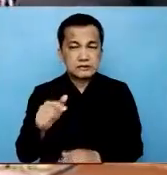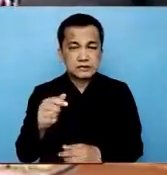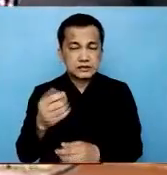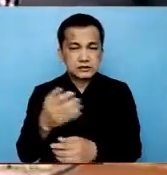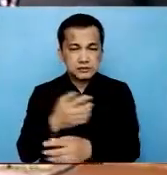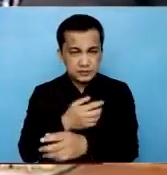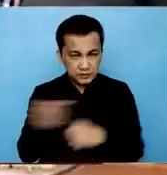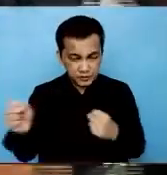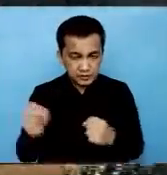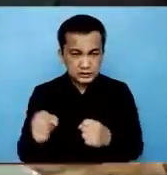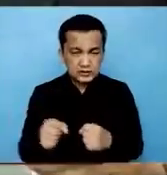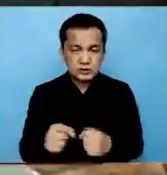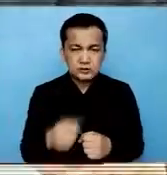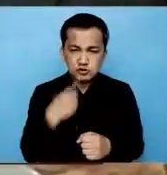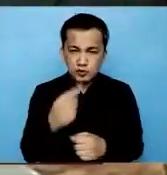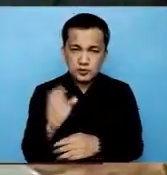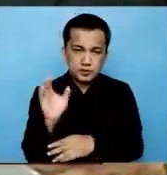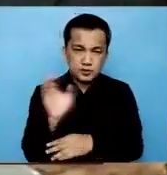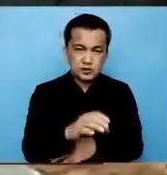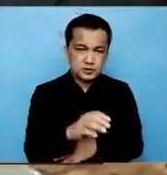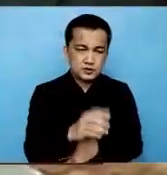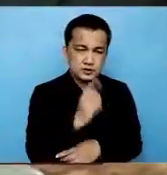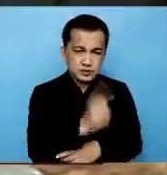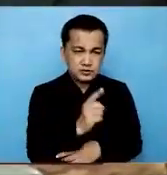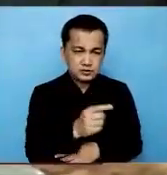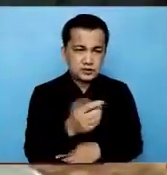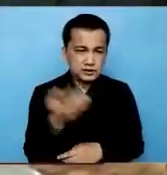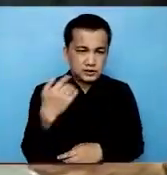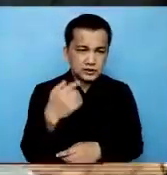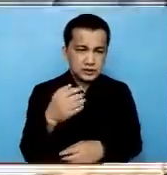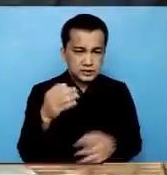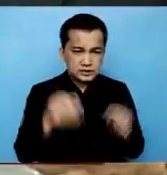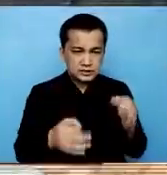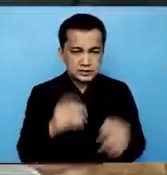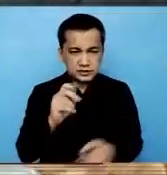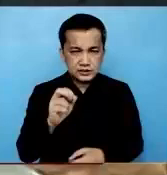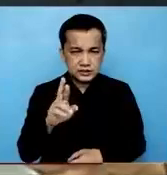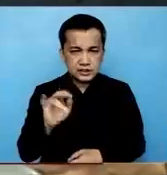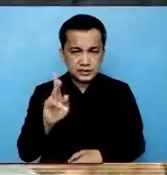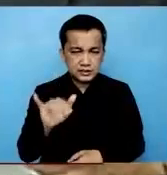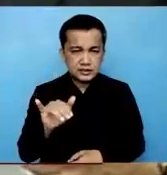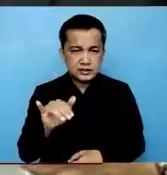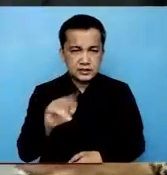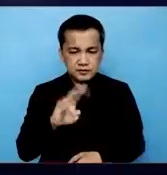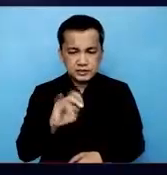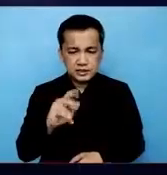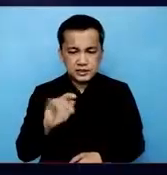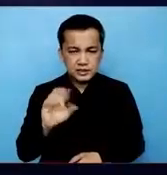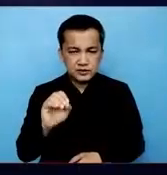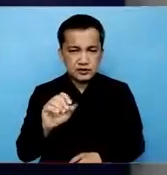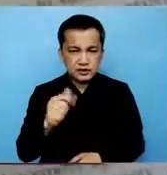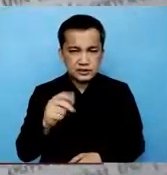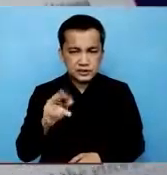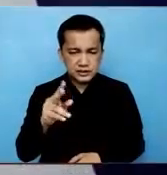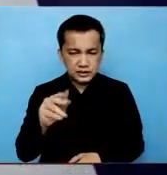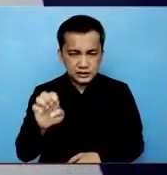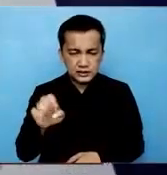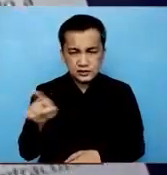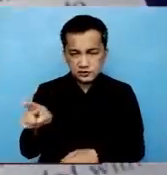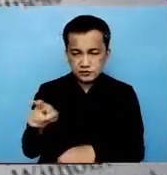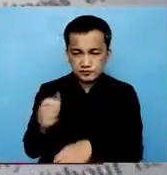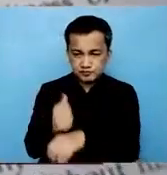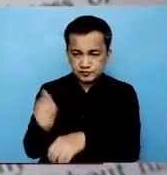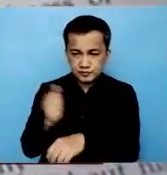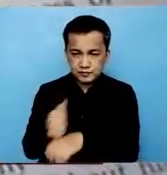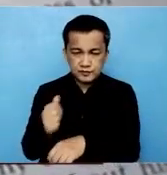at tinakot lang daw siya ni Noy Justice Secretary Vitaliano Aguirre para idiin ang dating senadora. Base sa 39 na